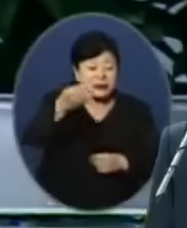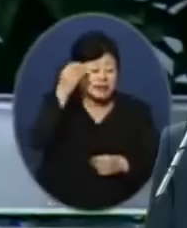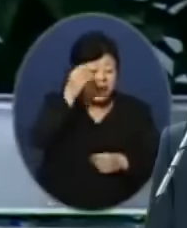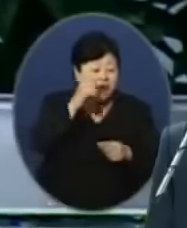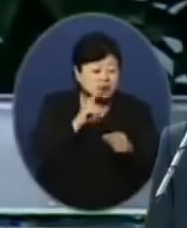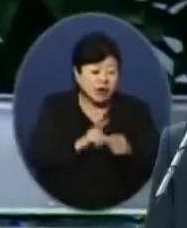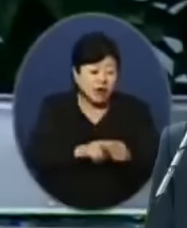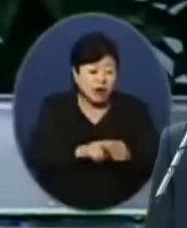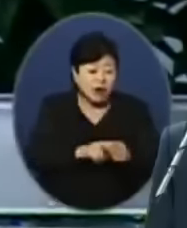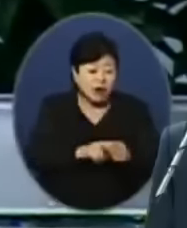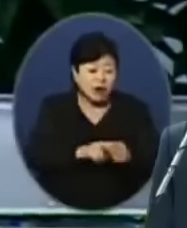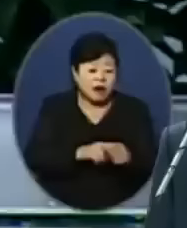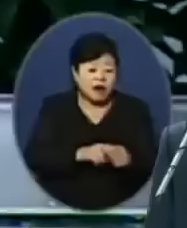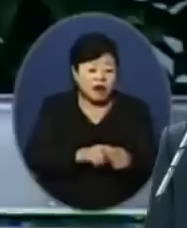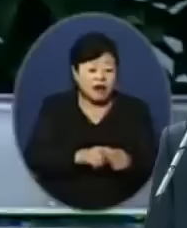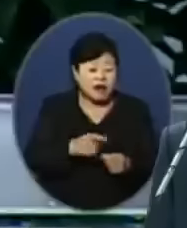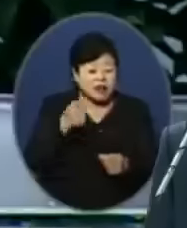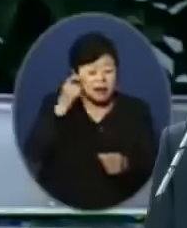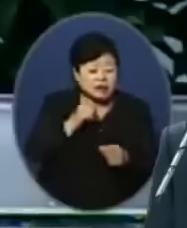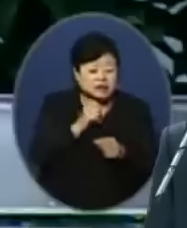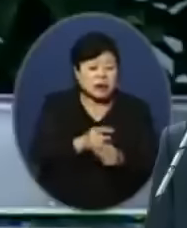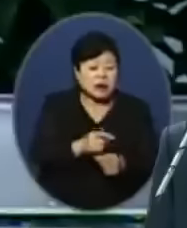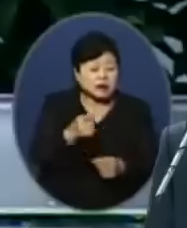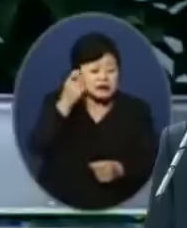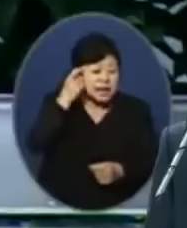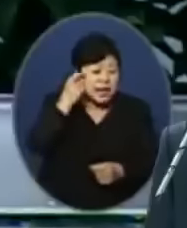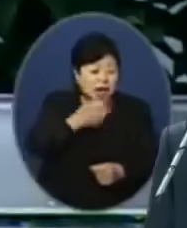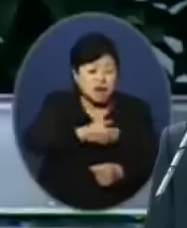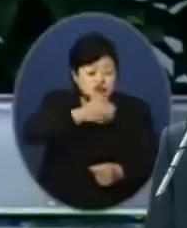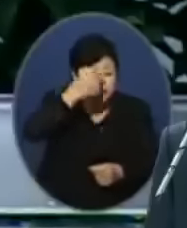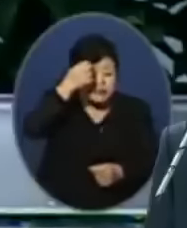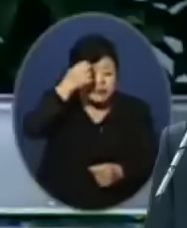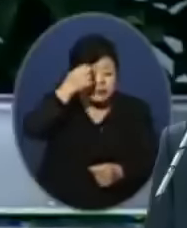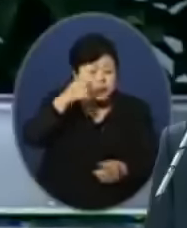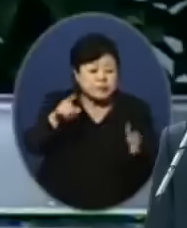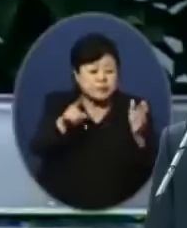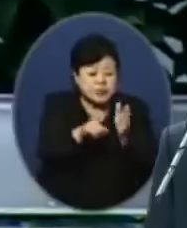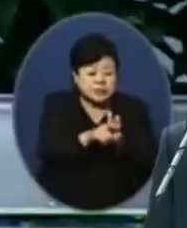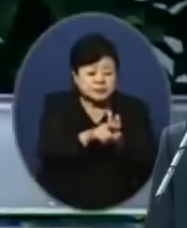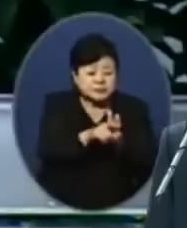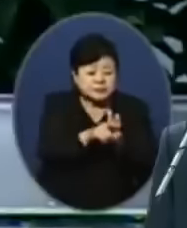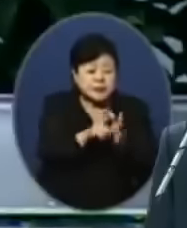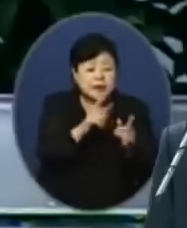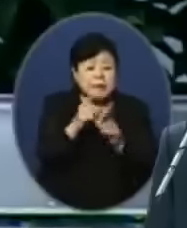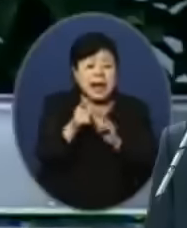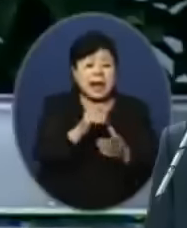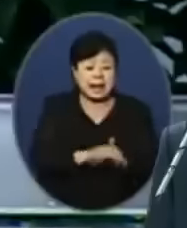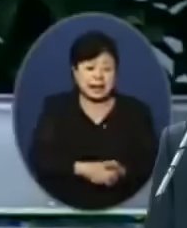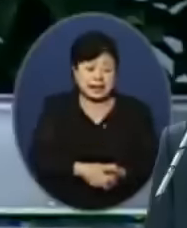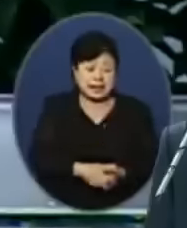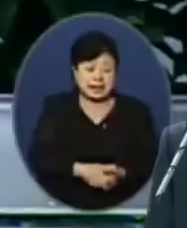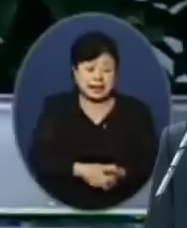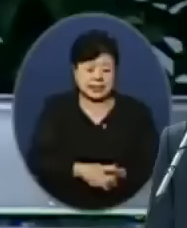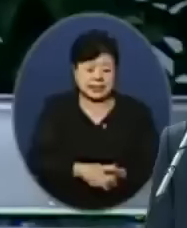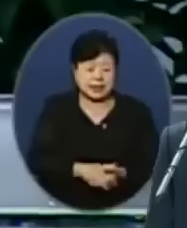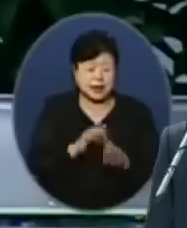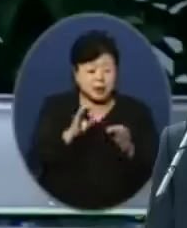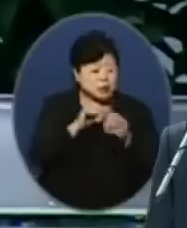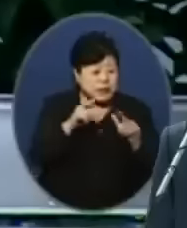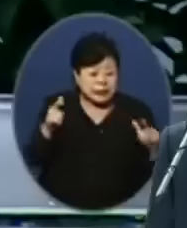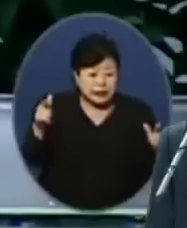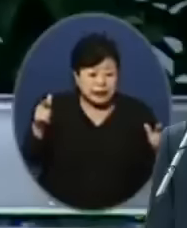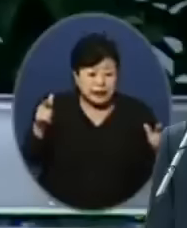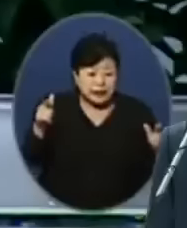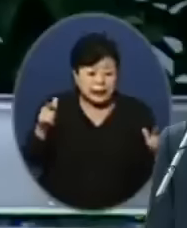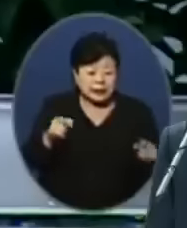영성은 생각이요 꿈이요 믿음이요 말인 것입니다. 이건 안 보이는 것이지